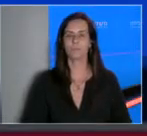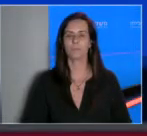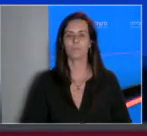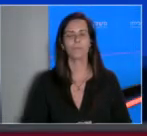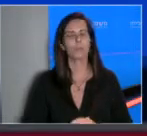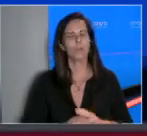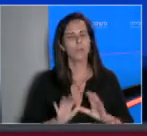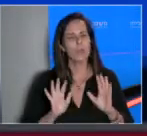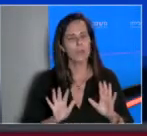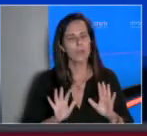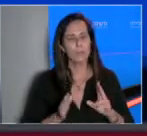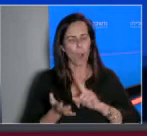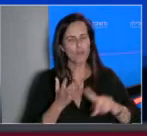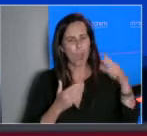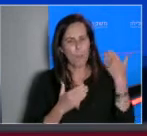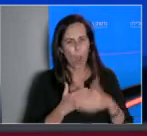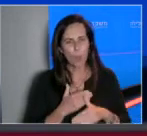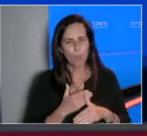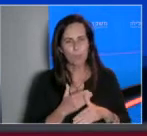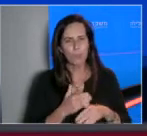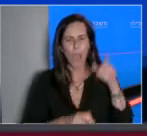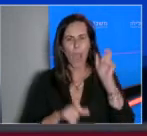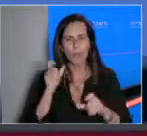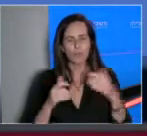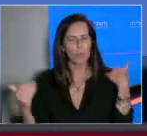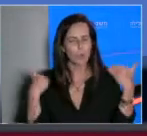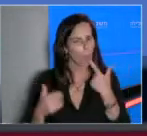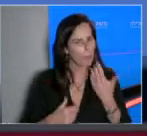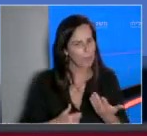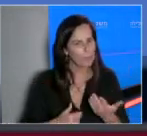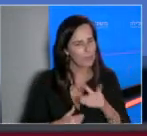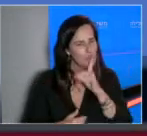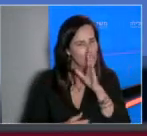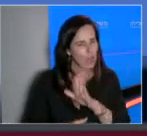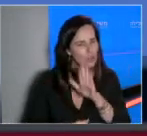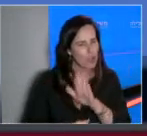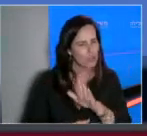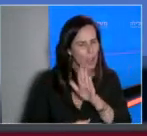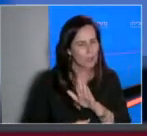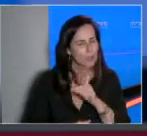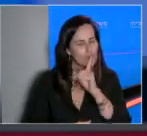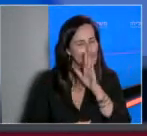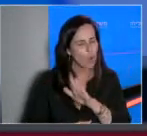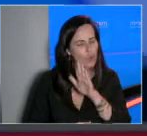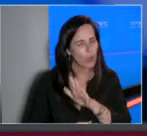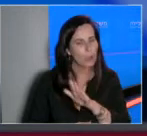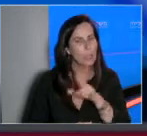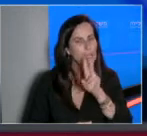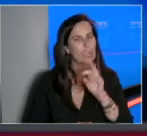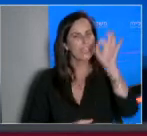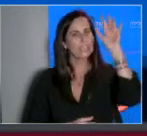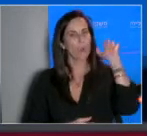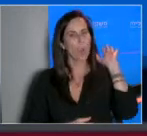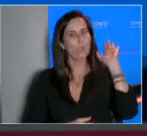בשקט בשקט, בחודשיים האחרונים, אנשים פונים אליי ואומרים לי, סתום קצת את הפה, תוריד את האש, יש